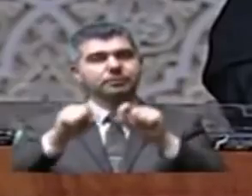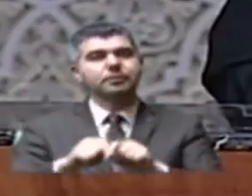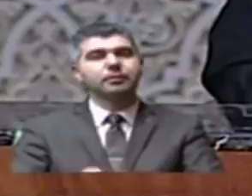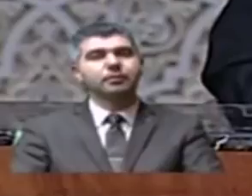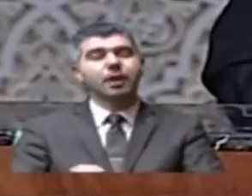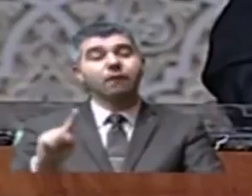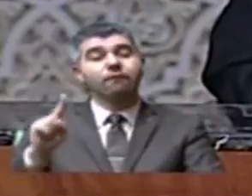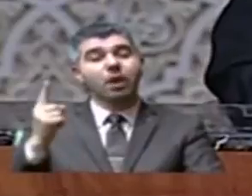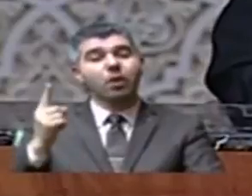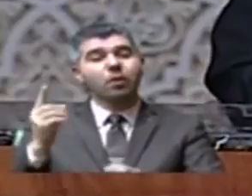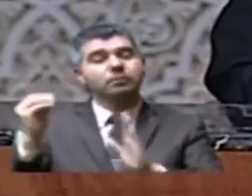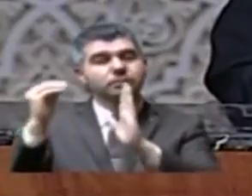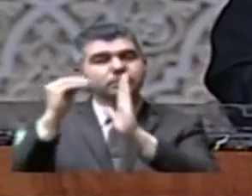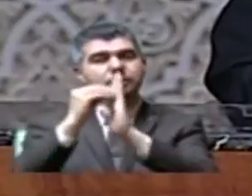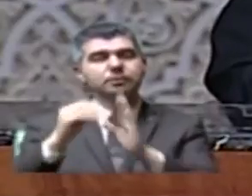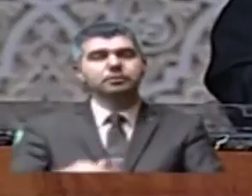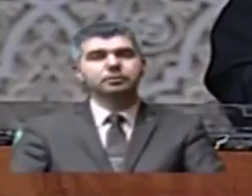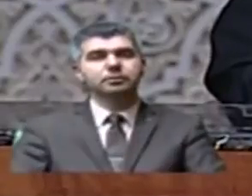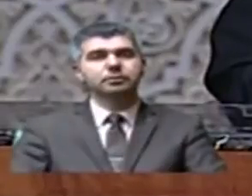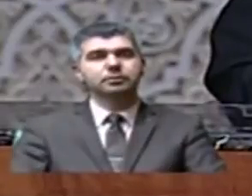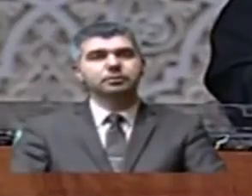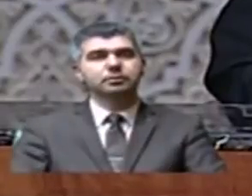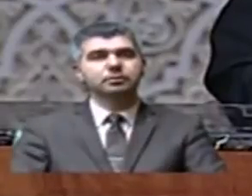يرجعوا الكرونو من البداية.